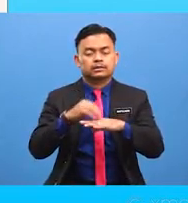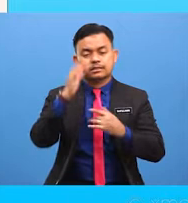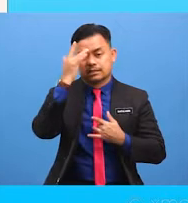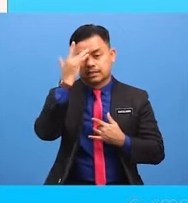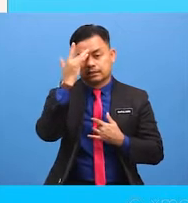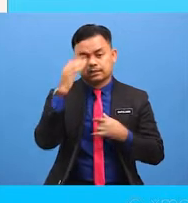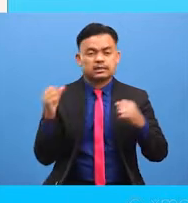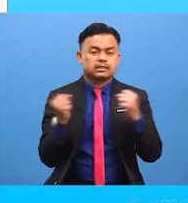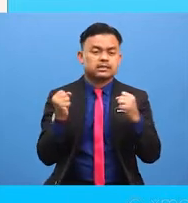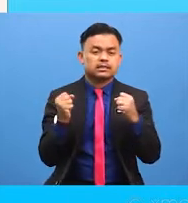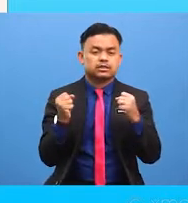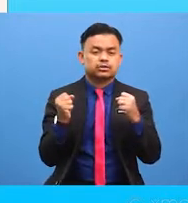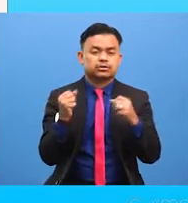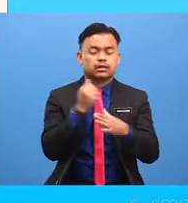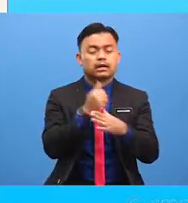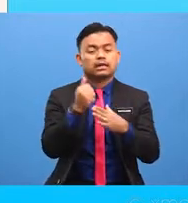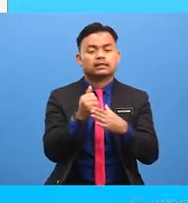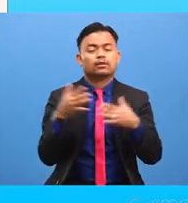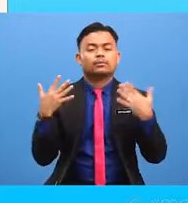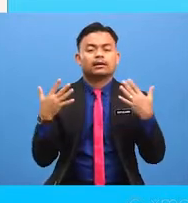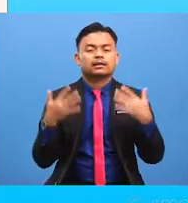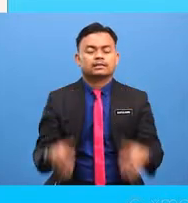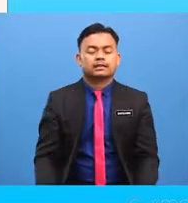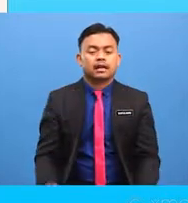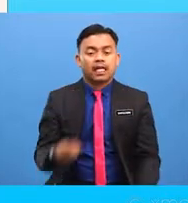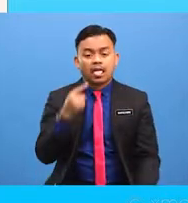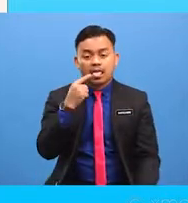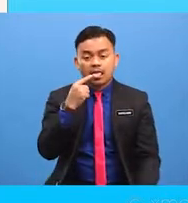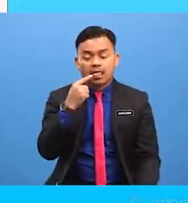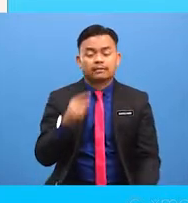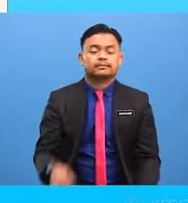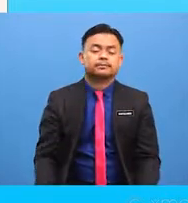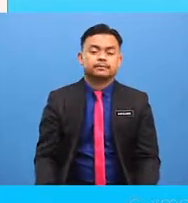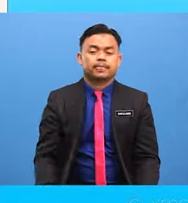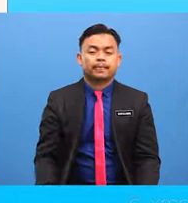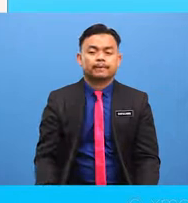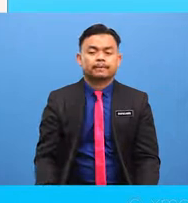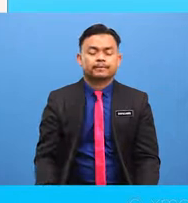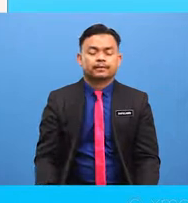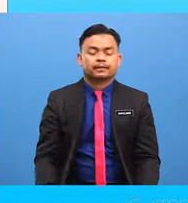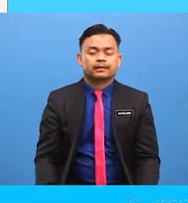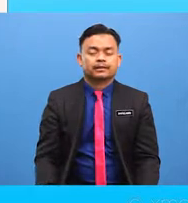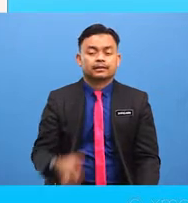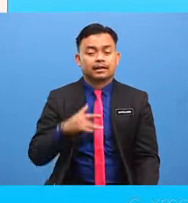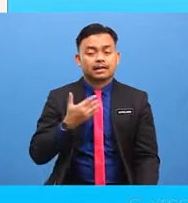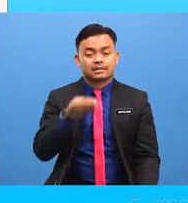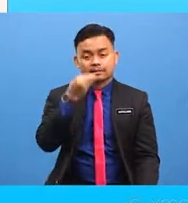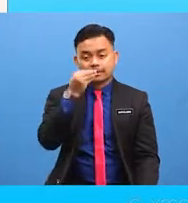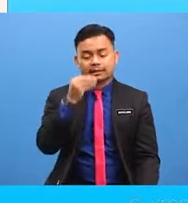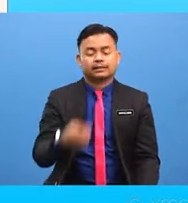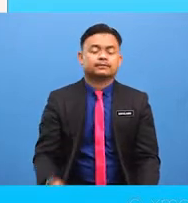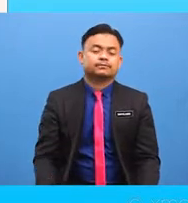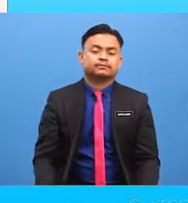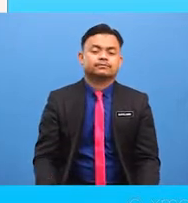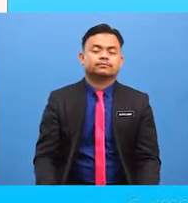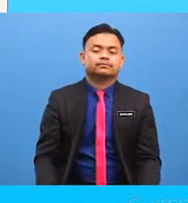sakit, sejuk atau panas. Dan lidah untuk mengesan bahan makanan atau bahan